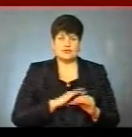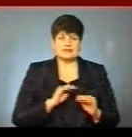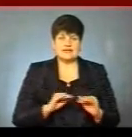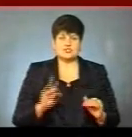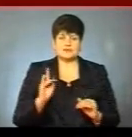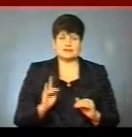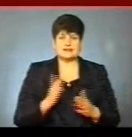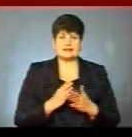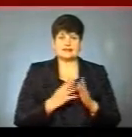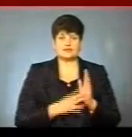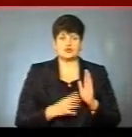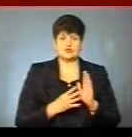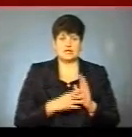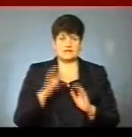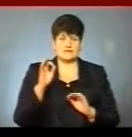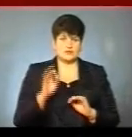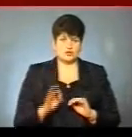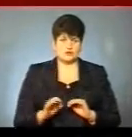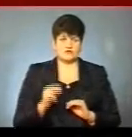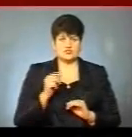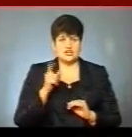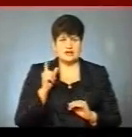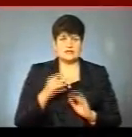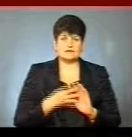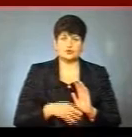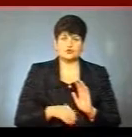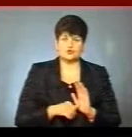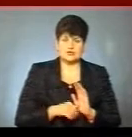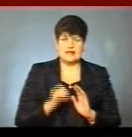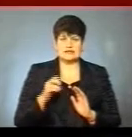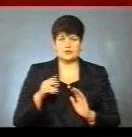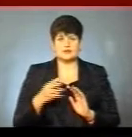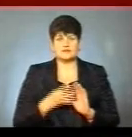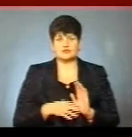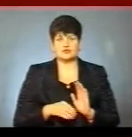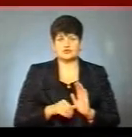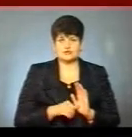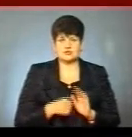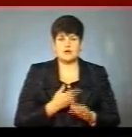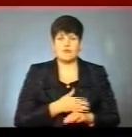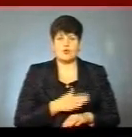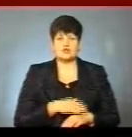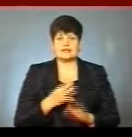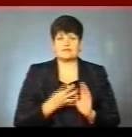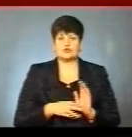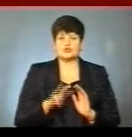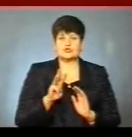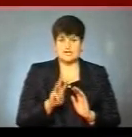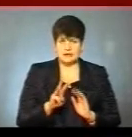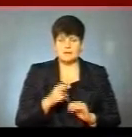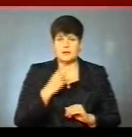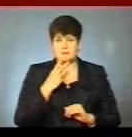кріслами становить 99%, в Чехії – 96%, Естонії – 96% також, і в Польщі – 93%. Ми вже